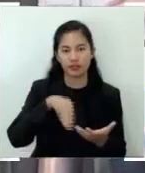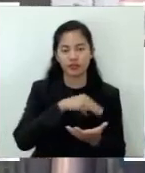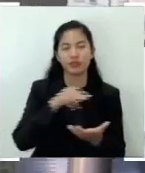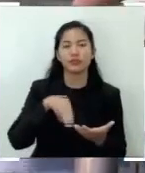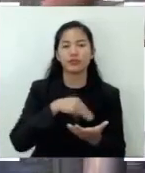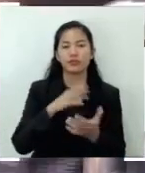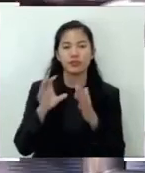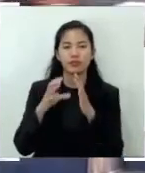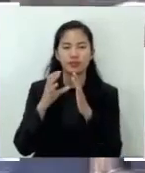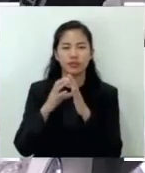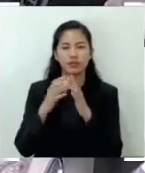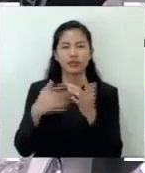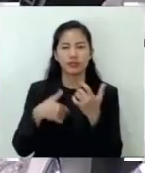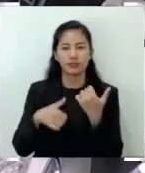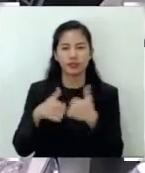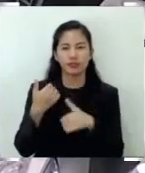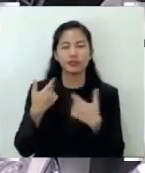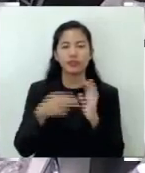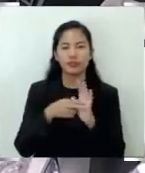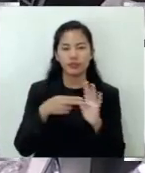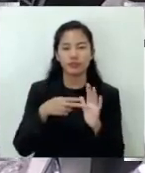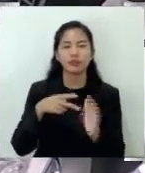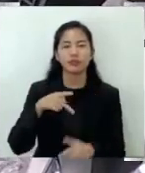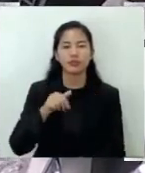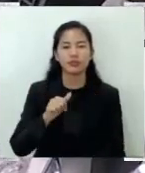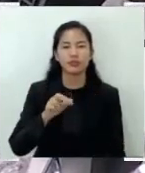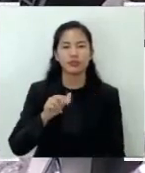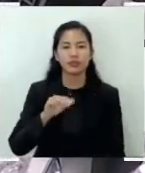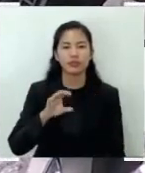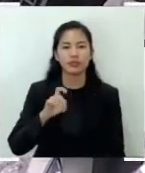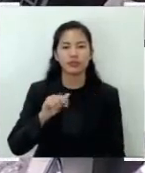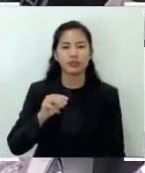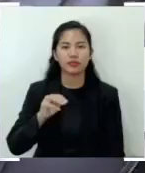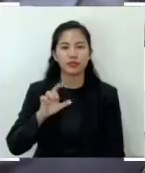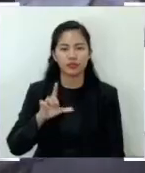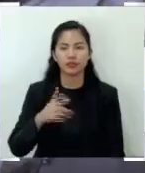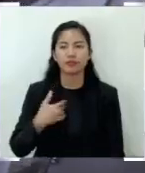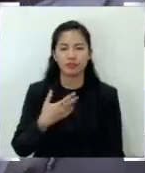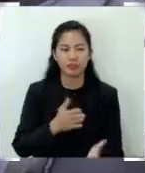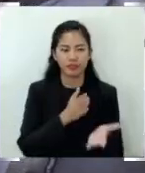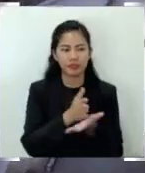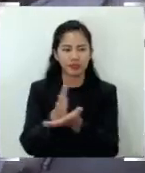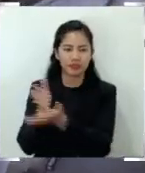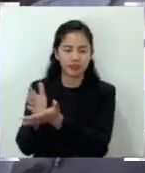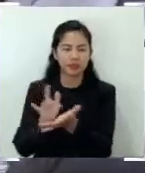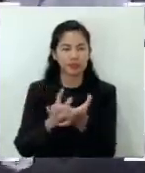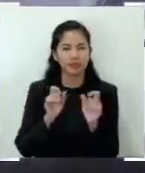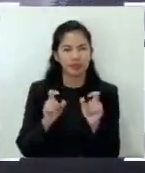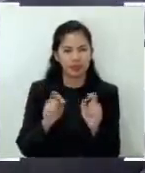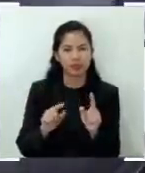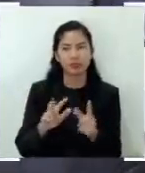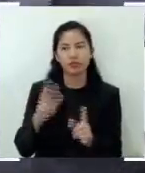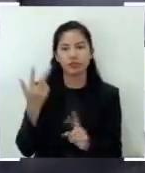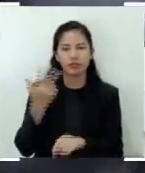mga branded na paracetamol. Ang mensaherong si JR Paktaw, maraming butika na raw na ikutan sa loob ng 3 araw. Pero hanggang